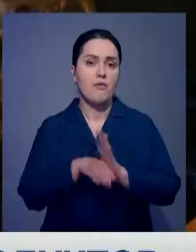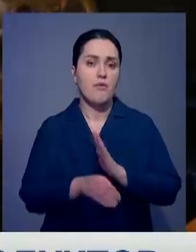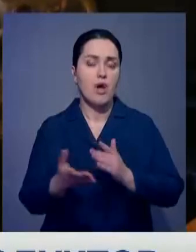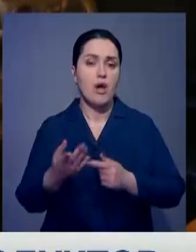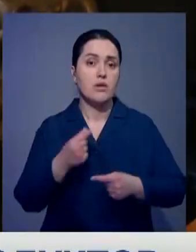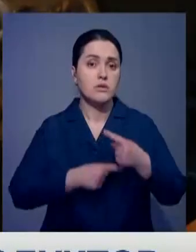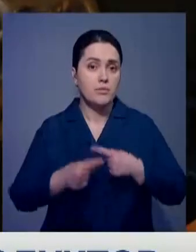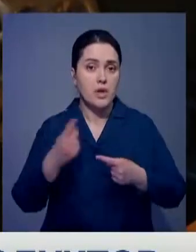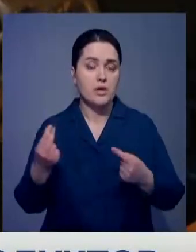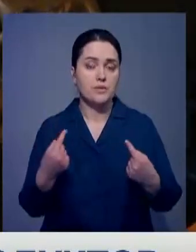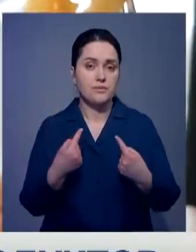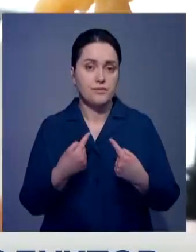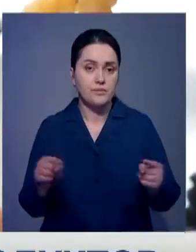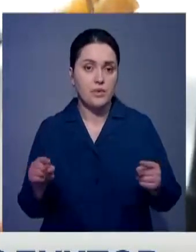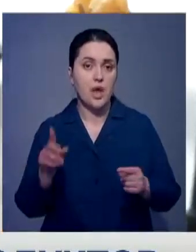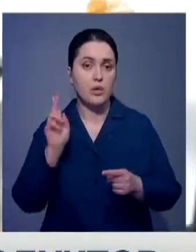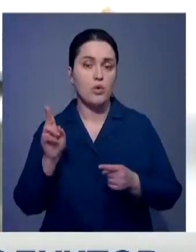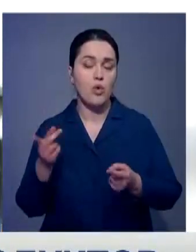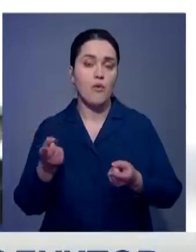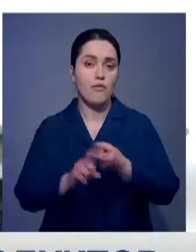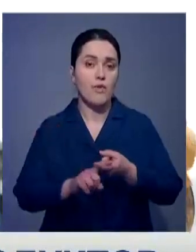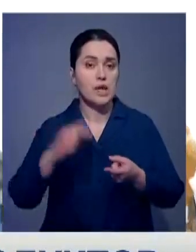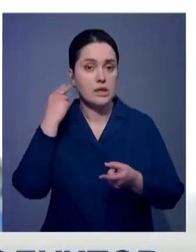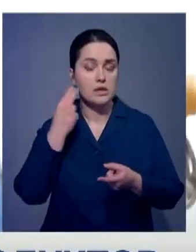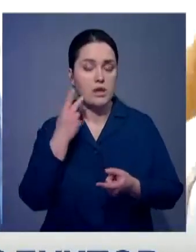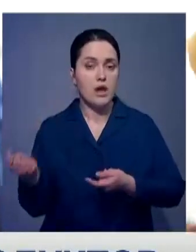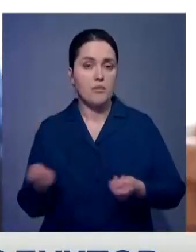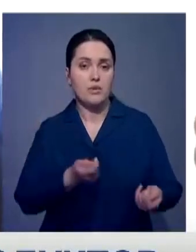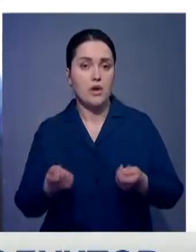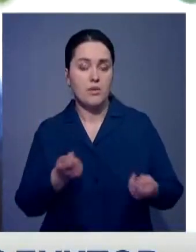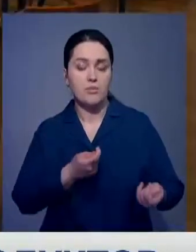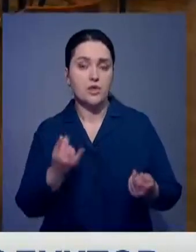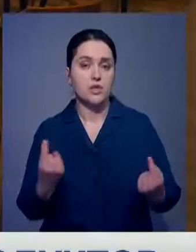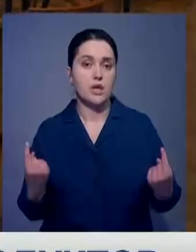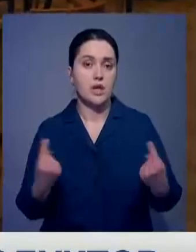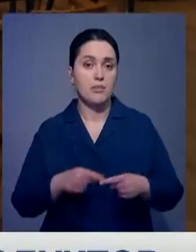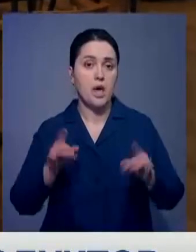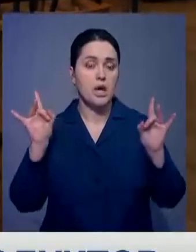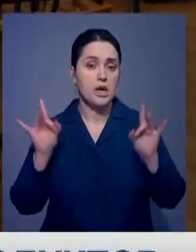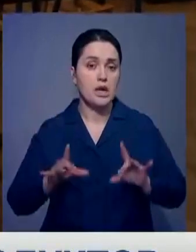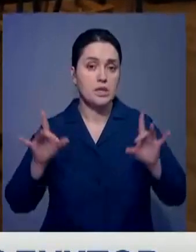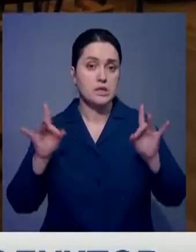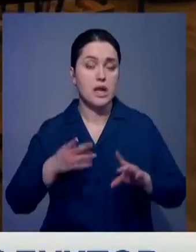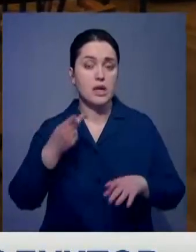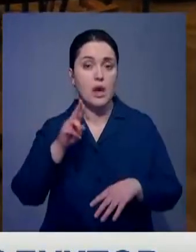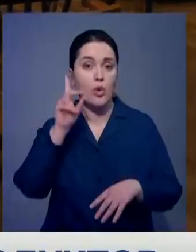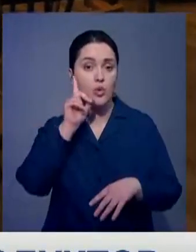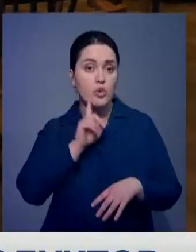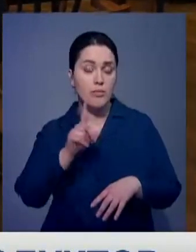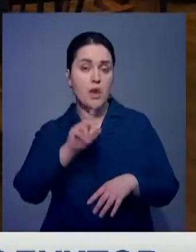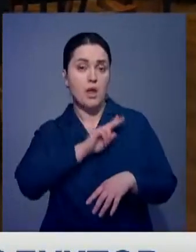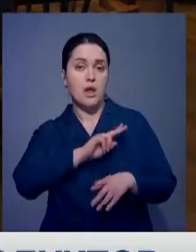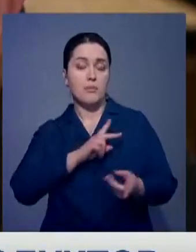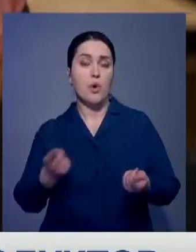бизнес-круги, строящие хотя бы частично коммерческое дело на китайском содержании. Ресторатор Арсен Оганесян для удобства и